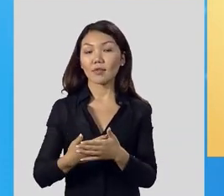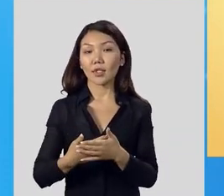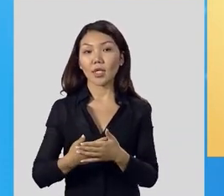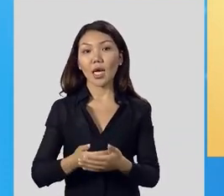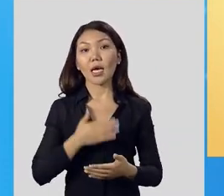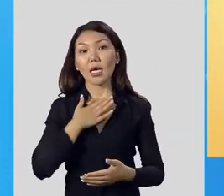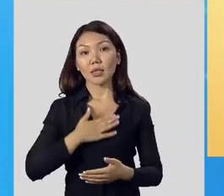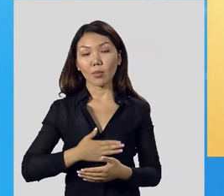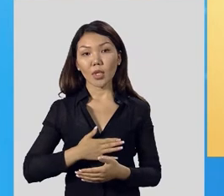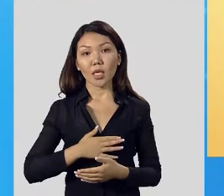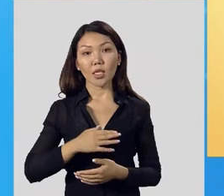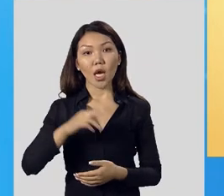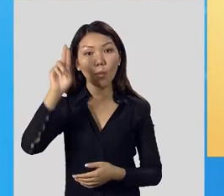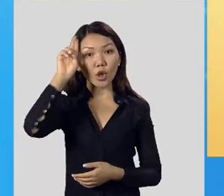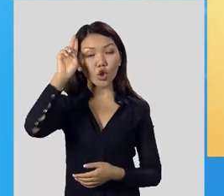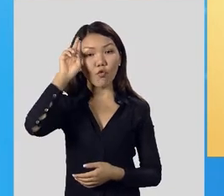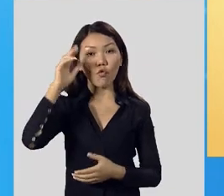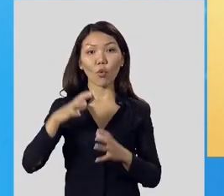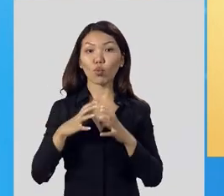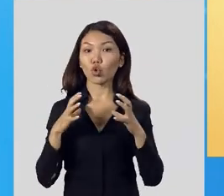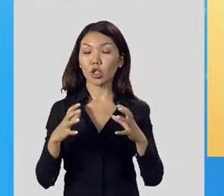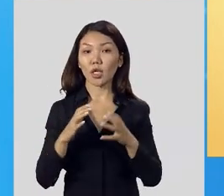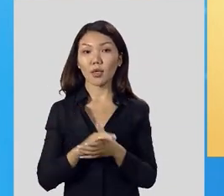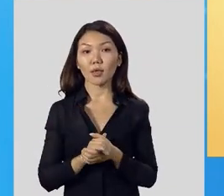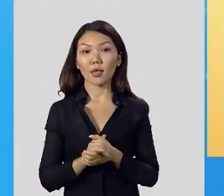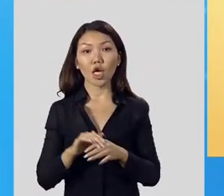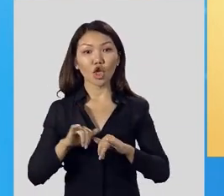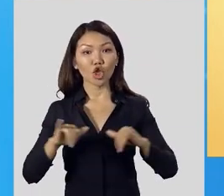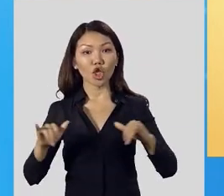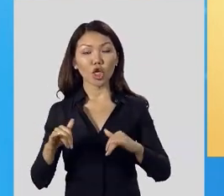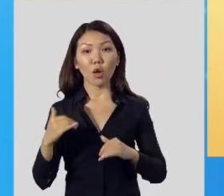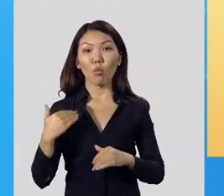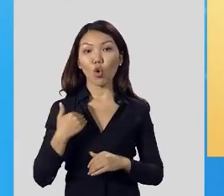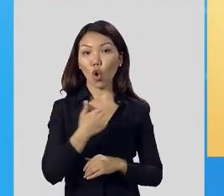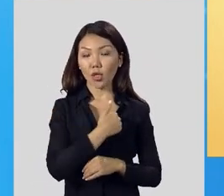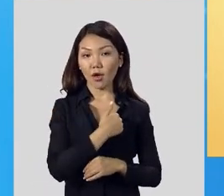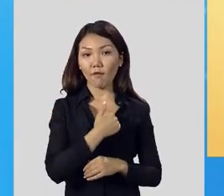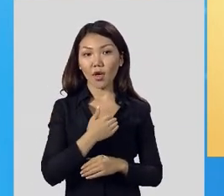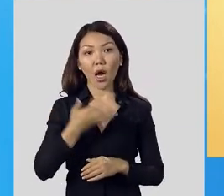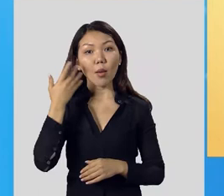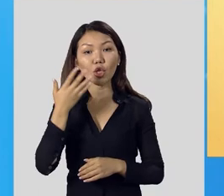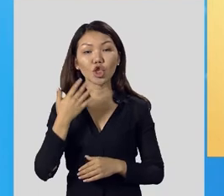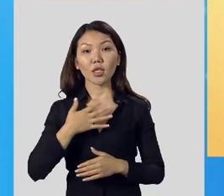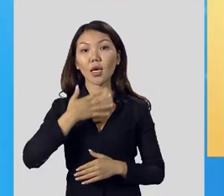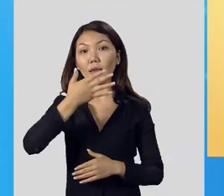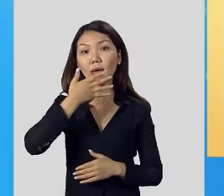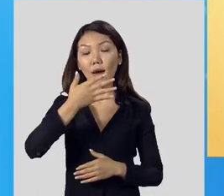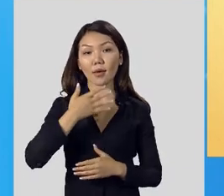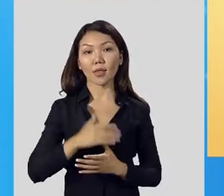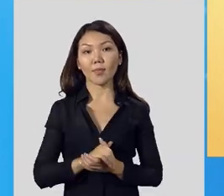мочевого пузыря, расширение бронхов и облегчение дыхания, расширение